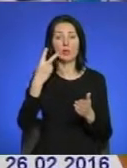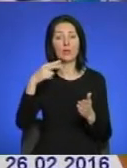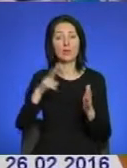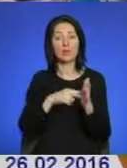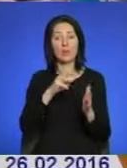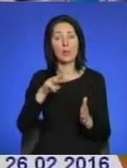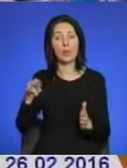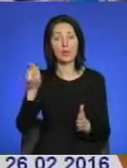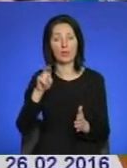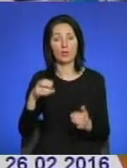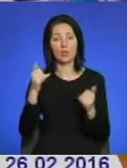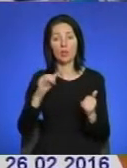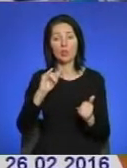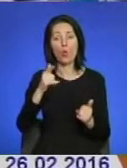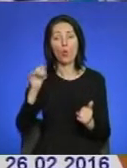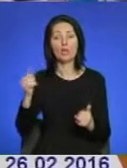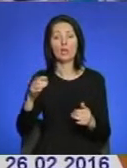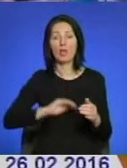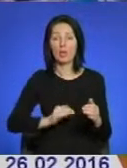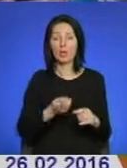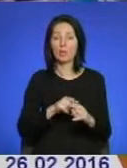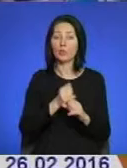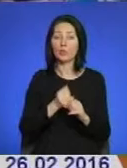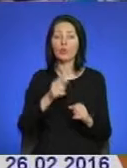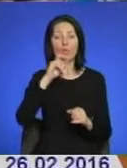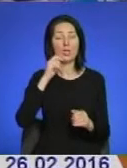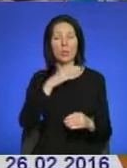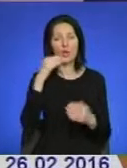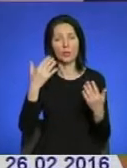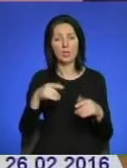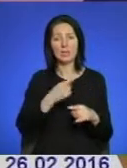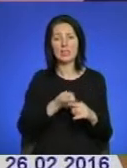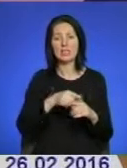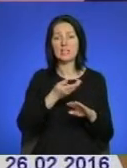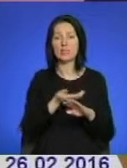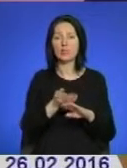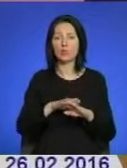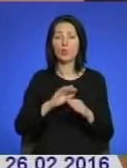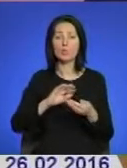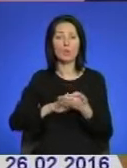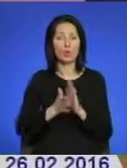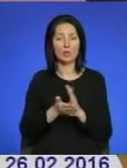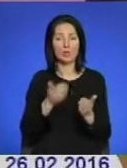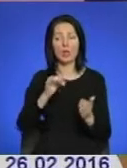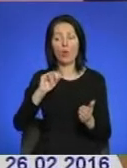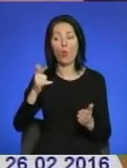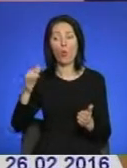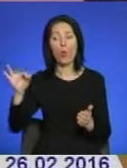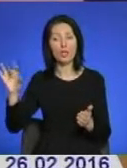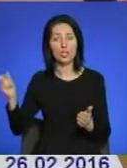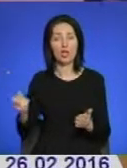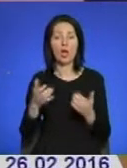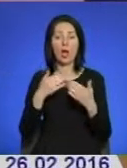угорські фірми, які працюють в Україні, багато втратили через складну ситуацію. Та попри все, Угорщина активно підтримує нашу країну